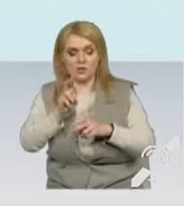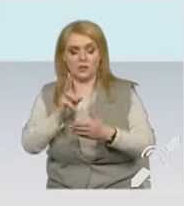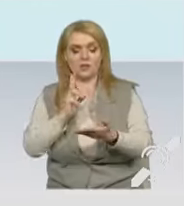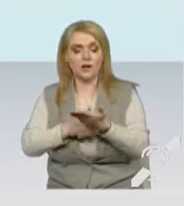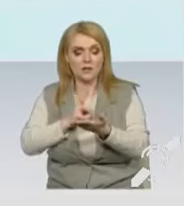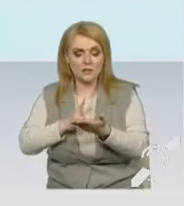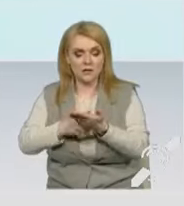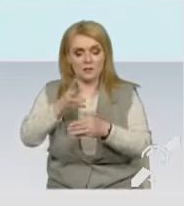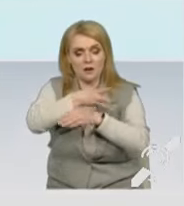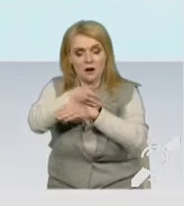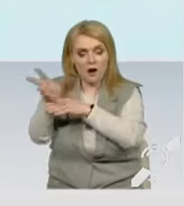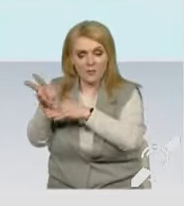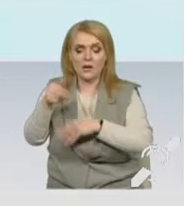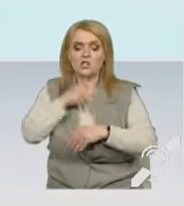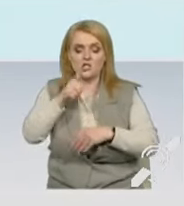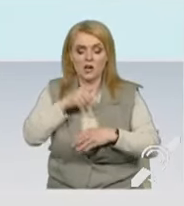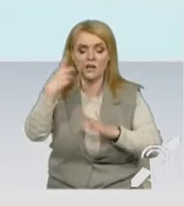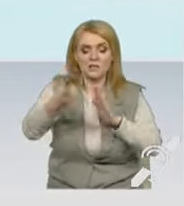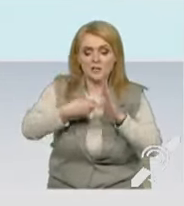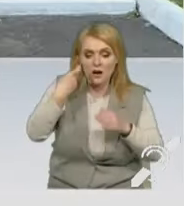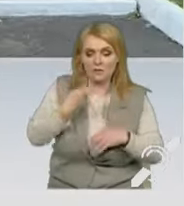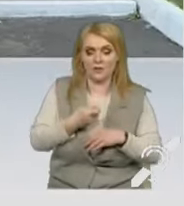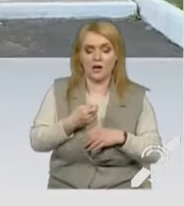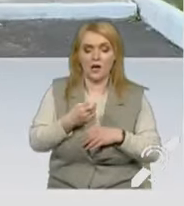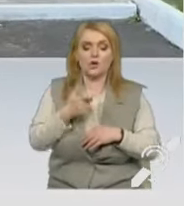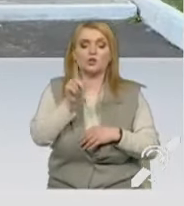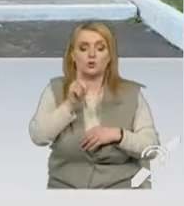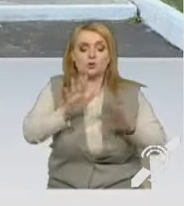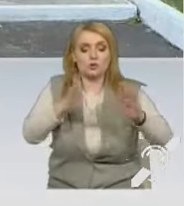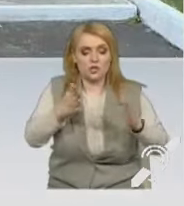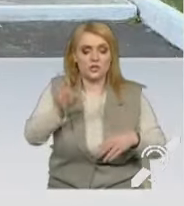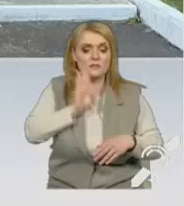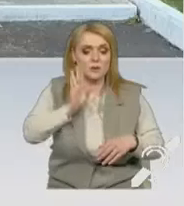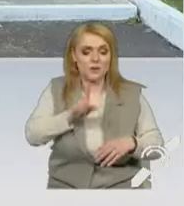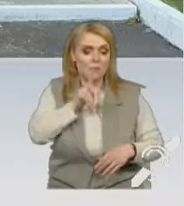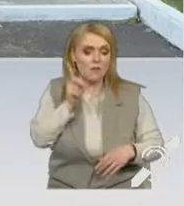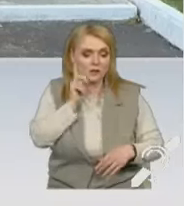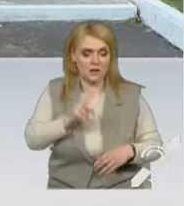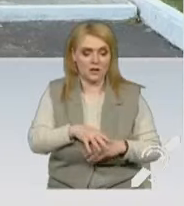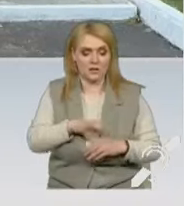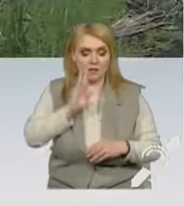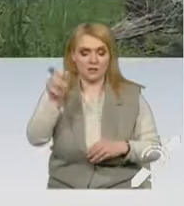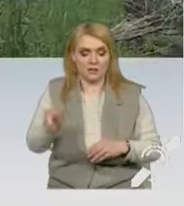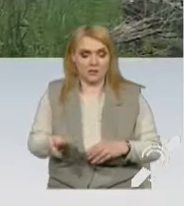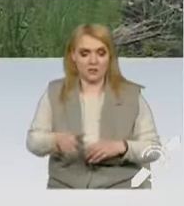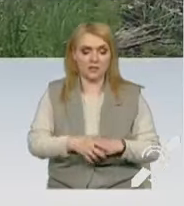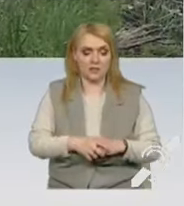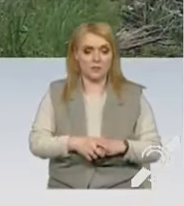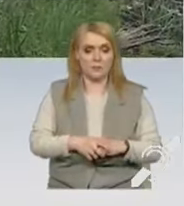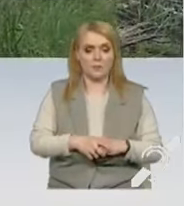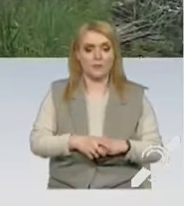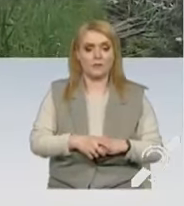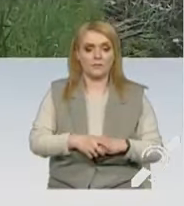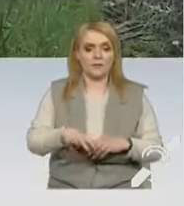de a afla ce s a întâmplat cu tânăra anchetatorii mai spun că suspectul este fost polițist și angajat al administrației naționale a